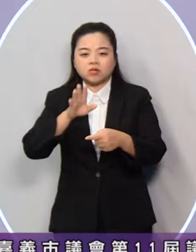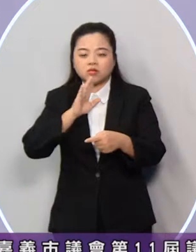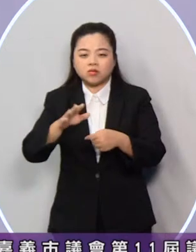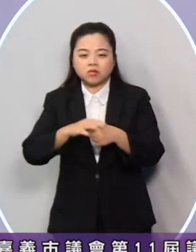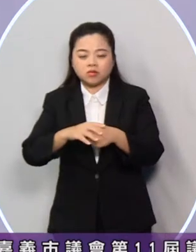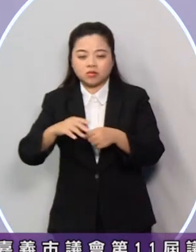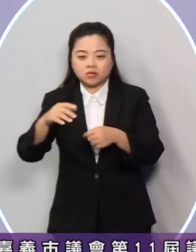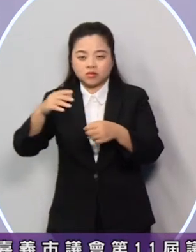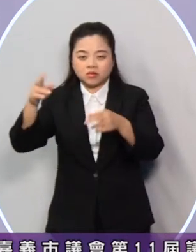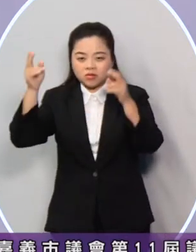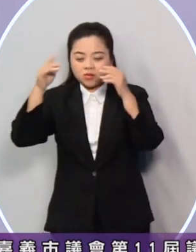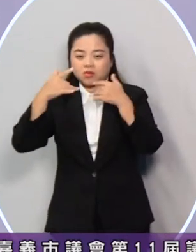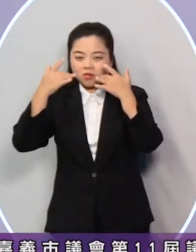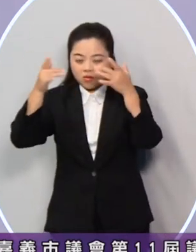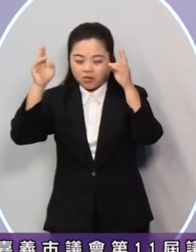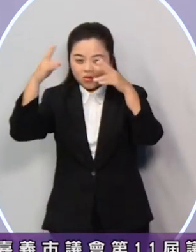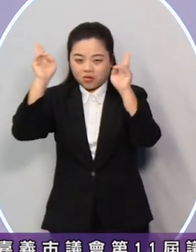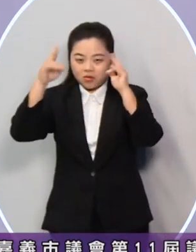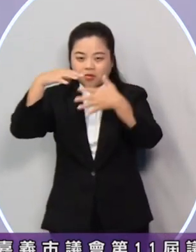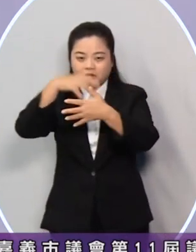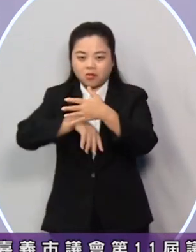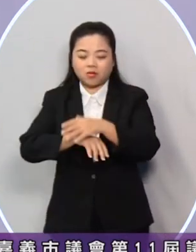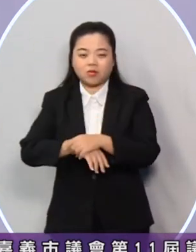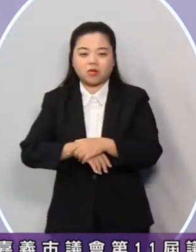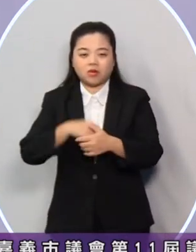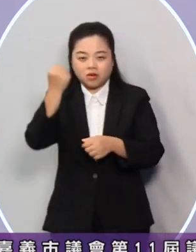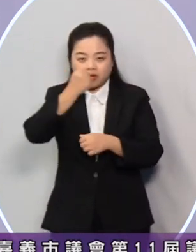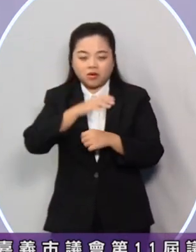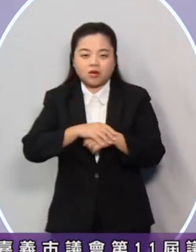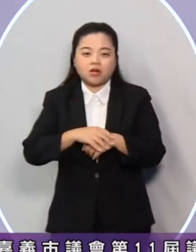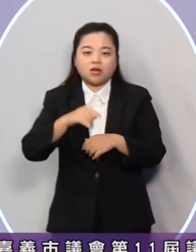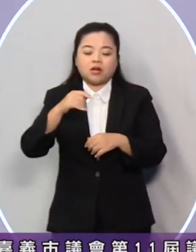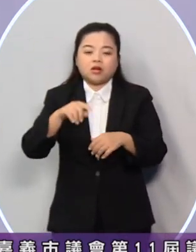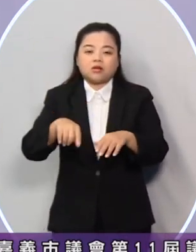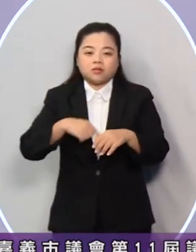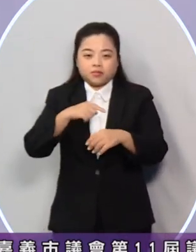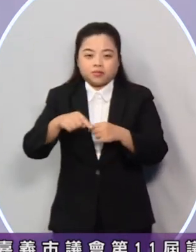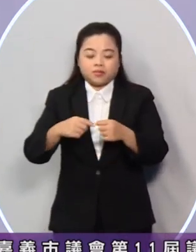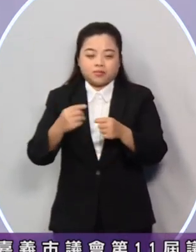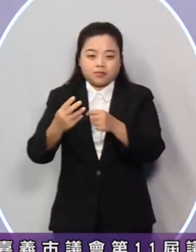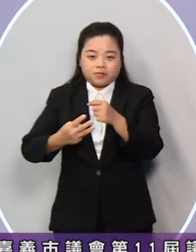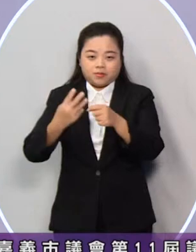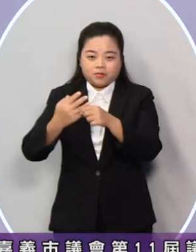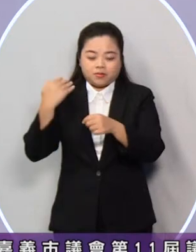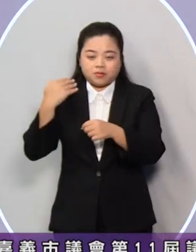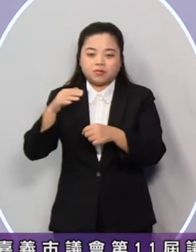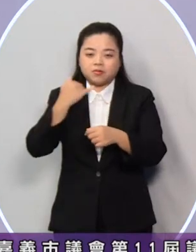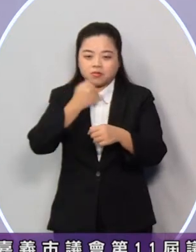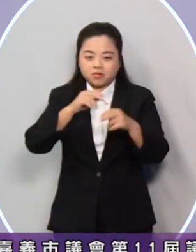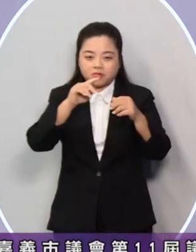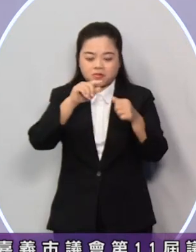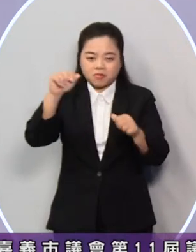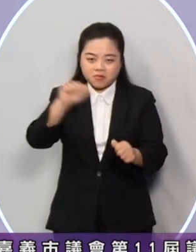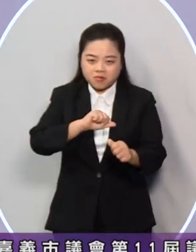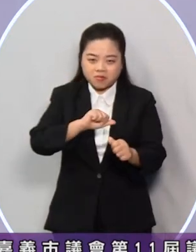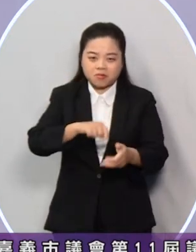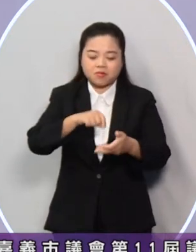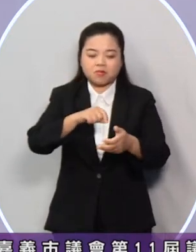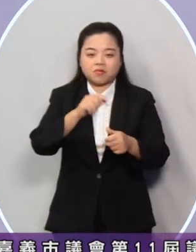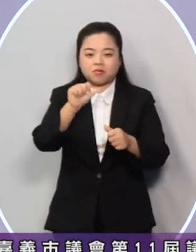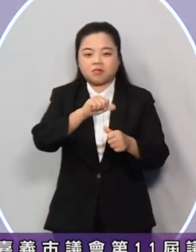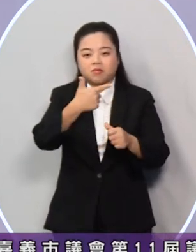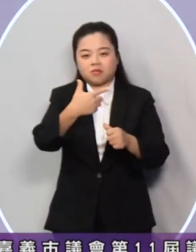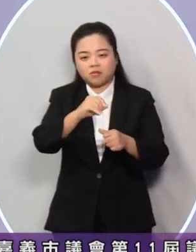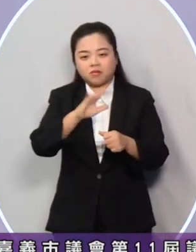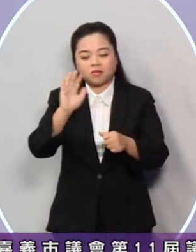who。 3年前网络乡民人人自危，害怕讲天圣杰会被国家机器罚6万。3年过